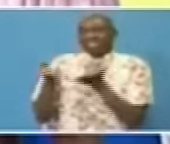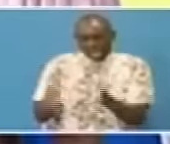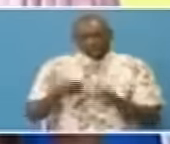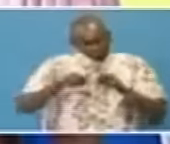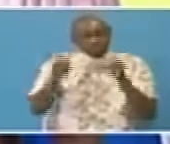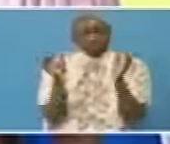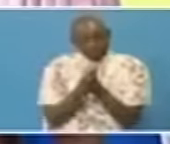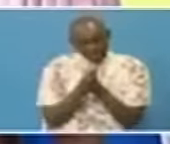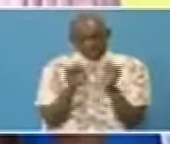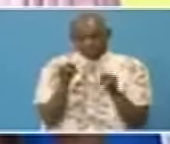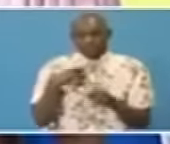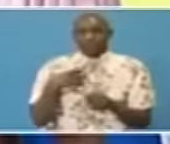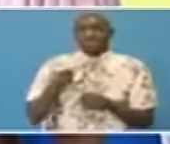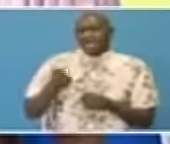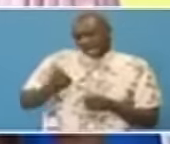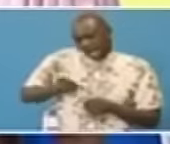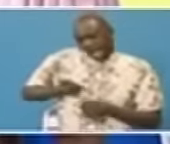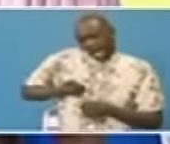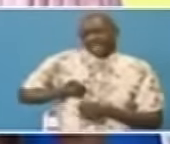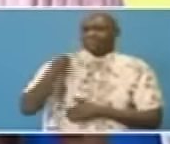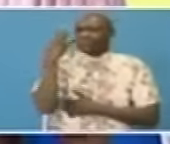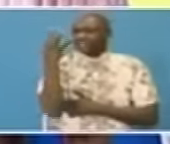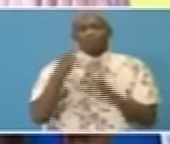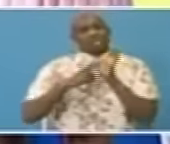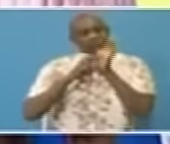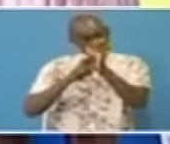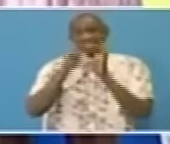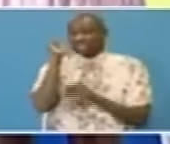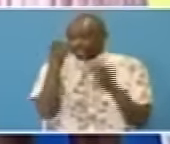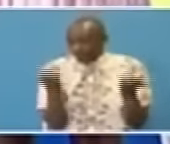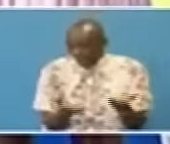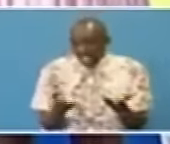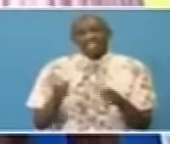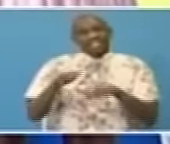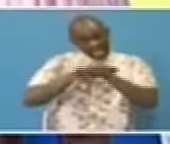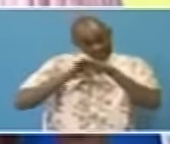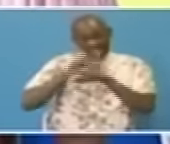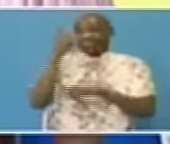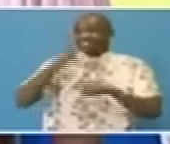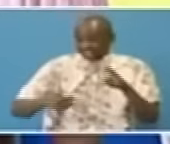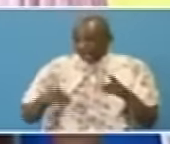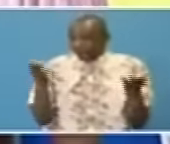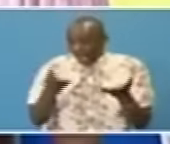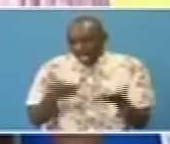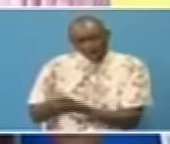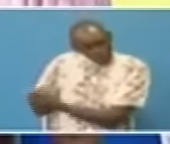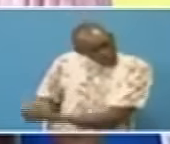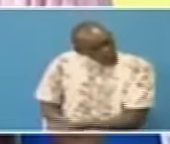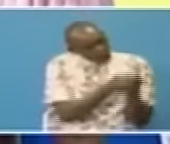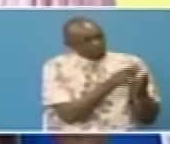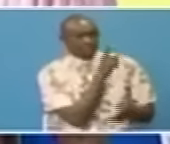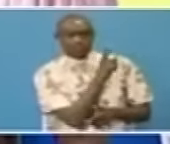Na tukiendelea na taarifa zetu, kina dada watatu wataiwakilisha Kenya katika mashindano ya Afrika ya mwaka huu katika mchezo wa